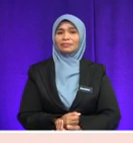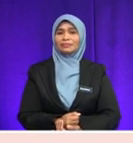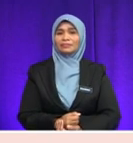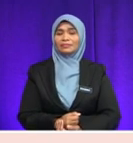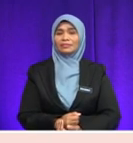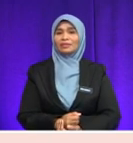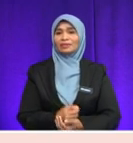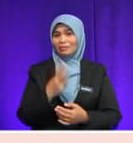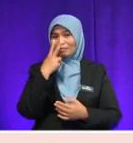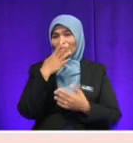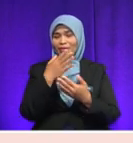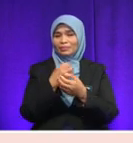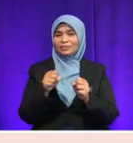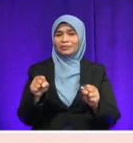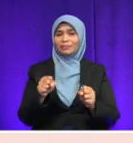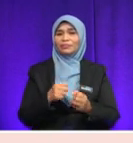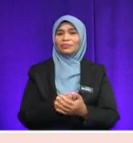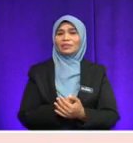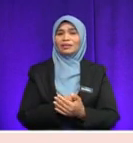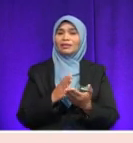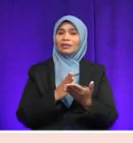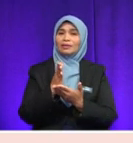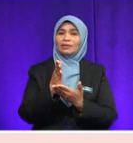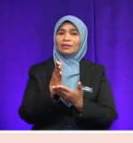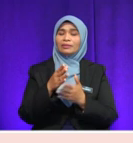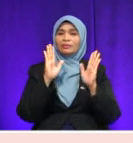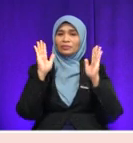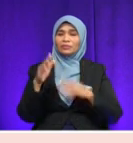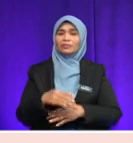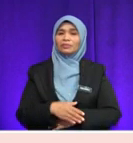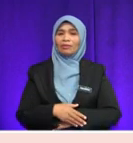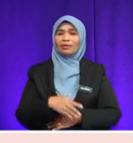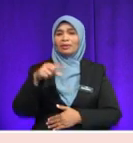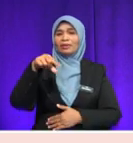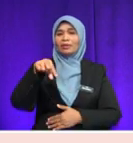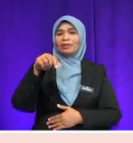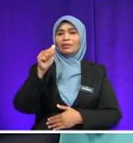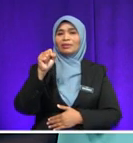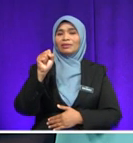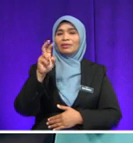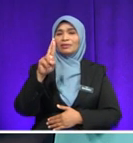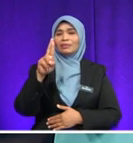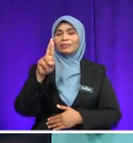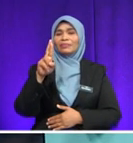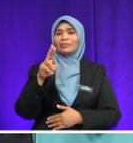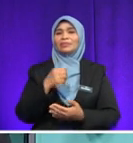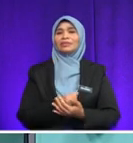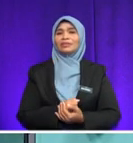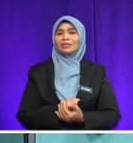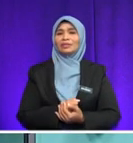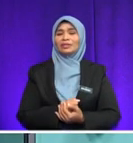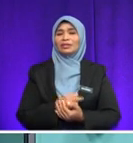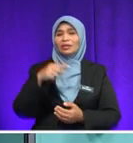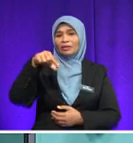Oke semuanya nampaknya telah bersedia kita teruskan Oke salat Syafiq dia kan salat qasar Oke